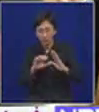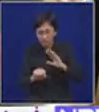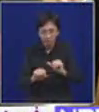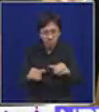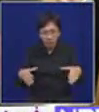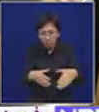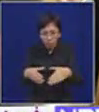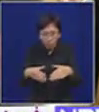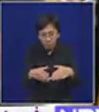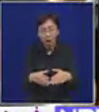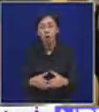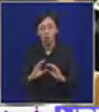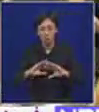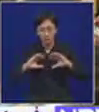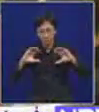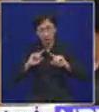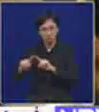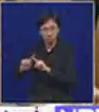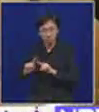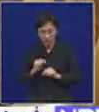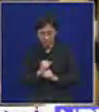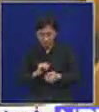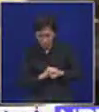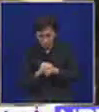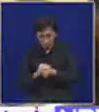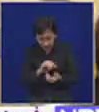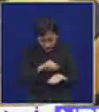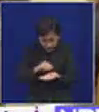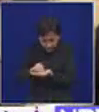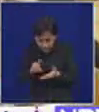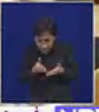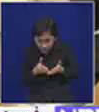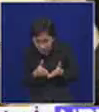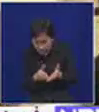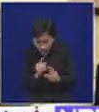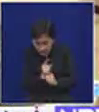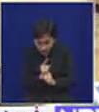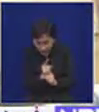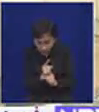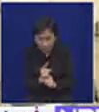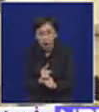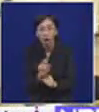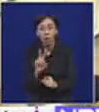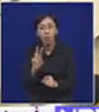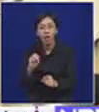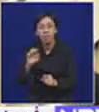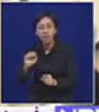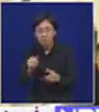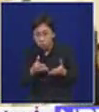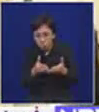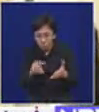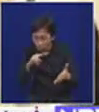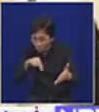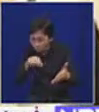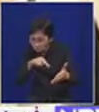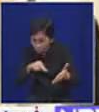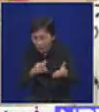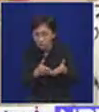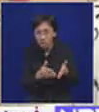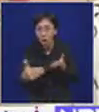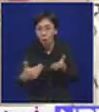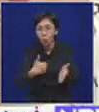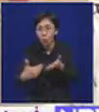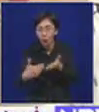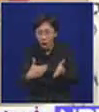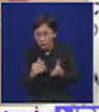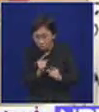การทำงานร่วมกันระหว่างหน่วยงานที่เกี่ยวข้องโดยใช้ข้อมูลจากการติดตามเรือด้วยระบบ VMS จากศูนย์ควบคุมการเข้าออกเรือ